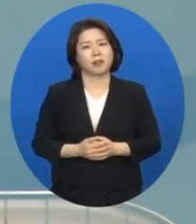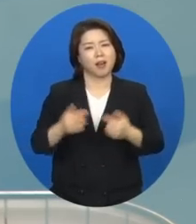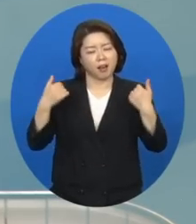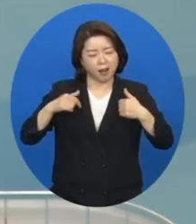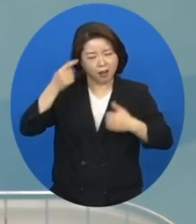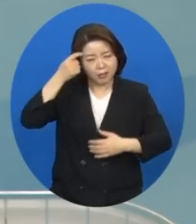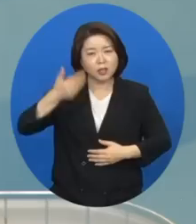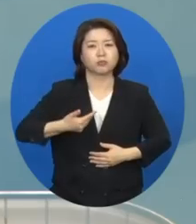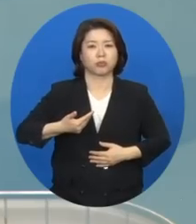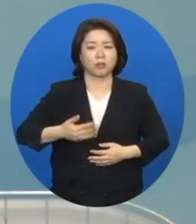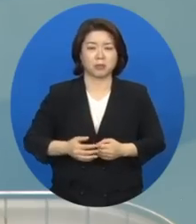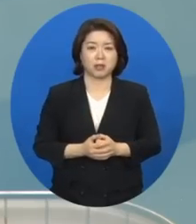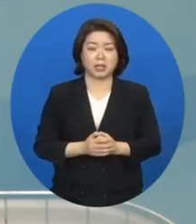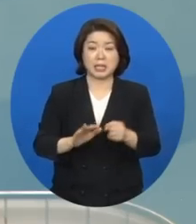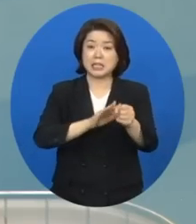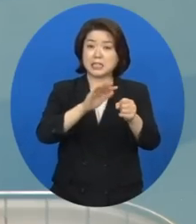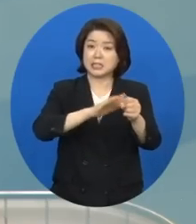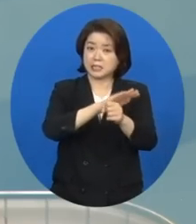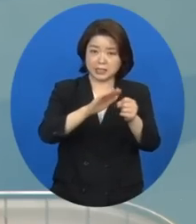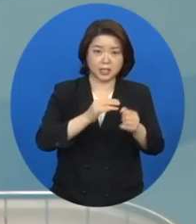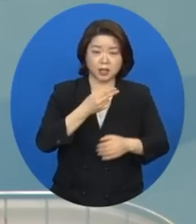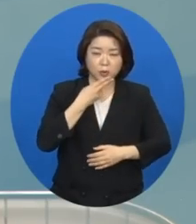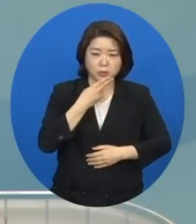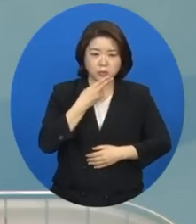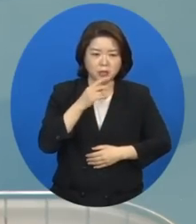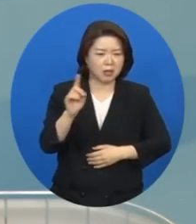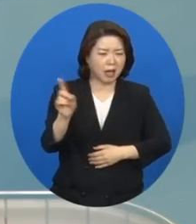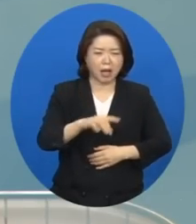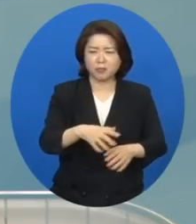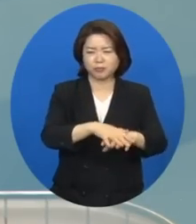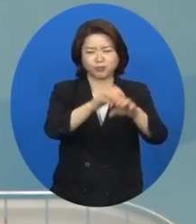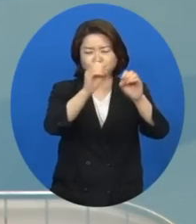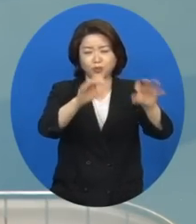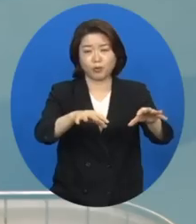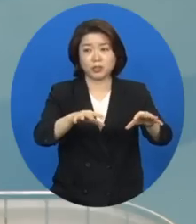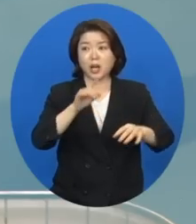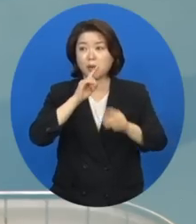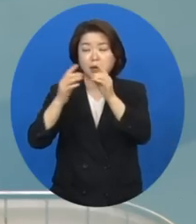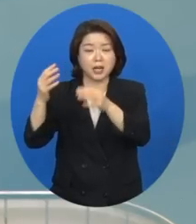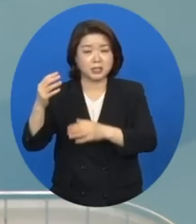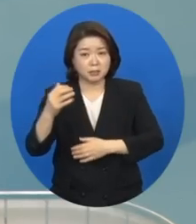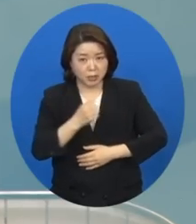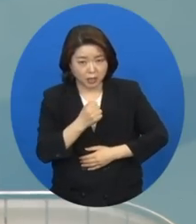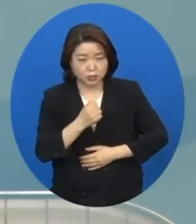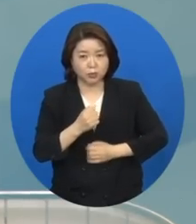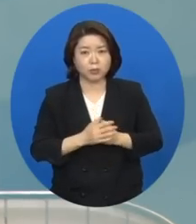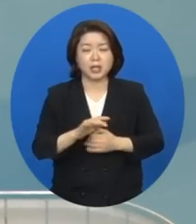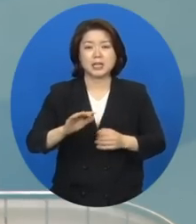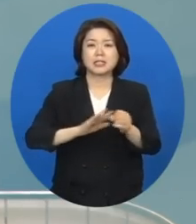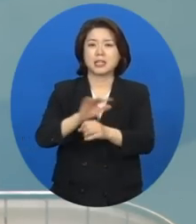사랑이 없으면 아무것도 아니다라는 이 말씀을 붙잡고 사랑이 제일이라는